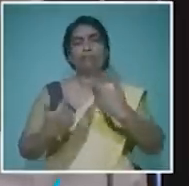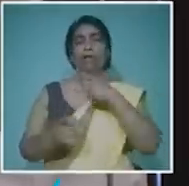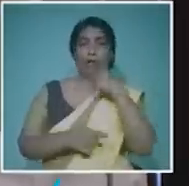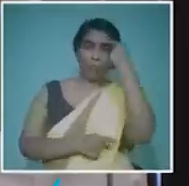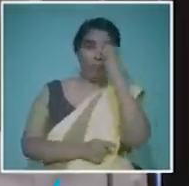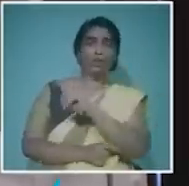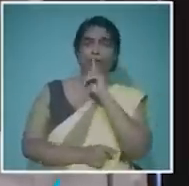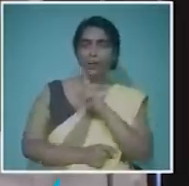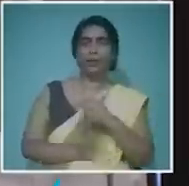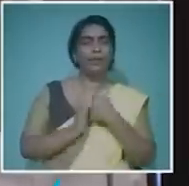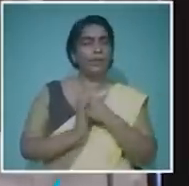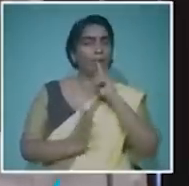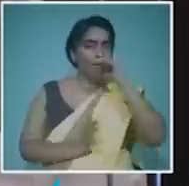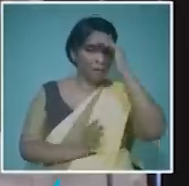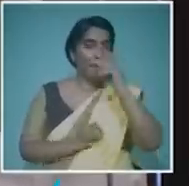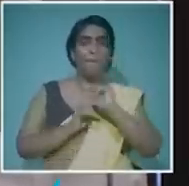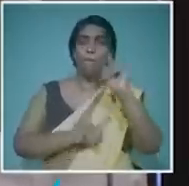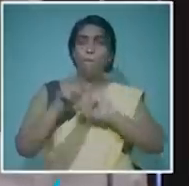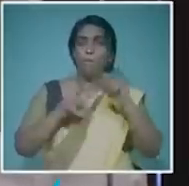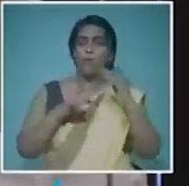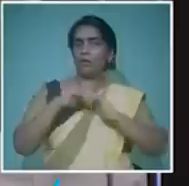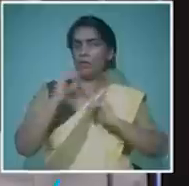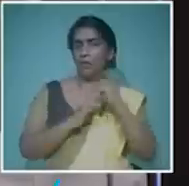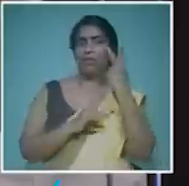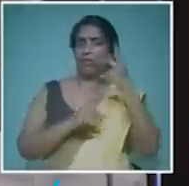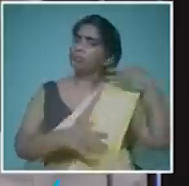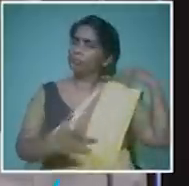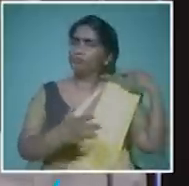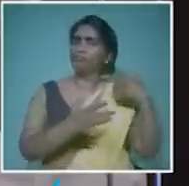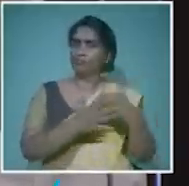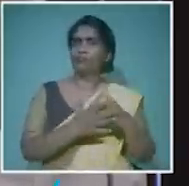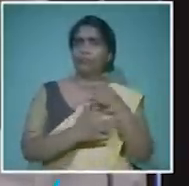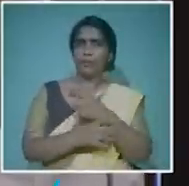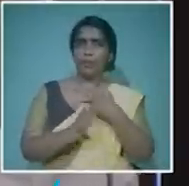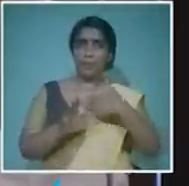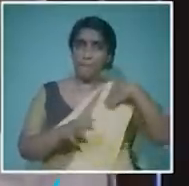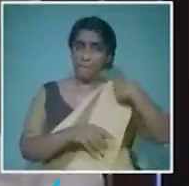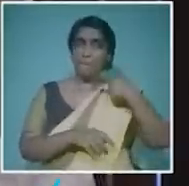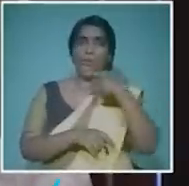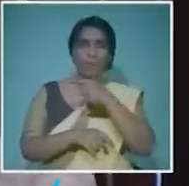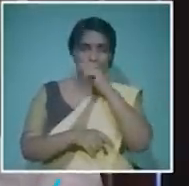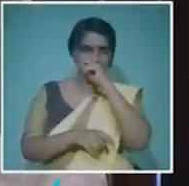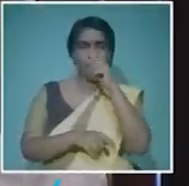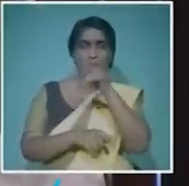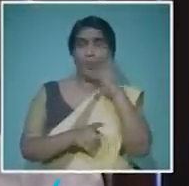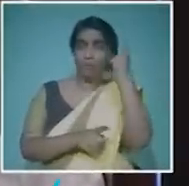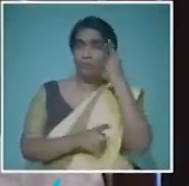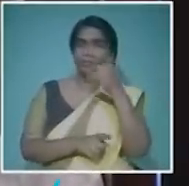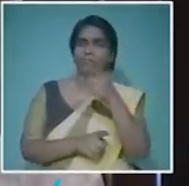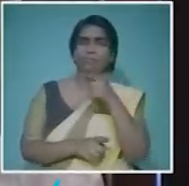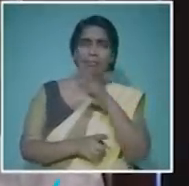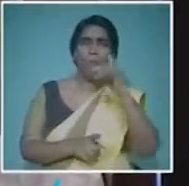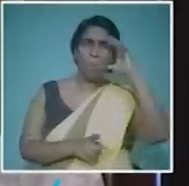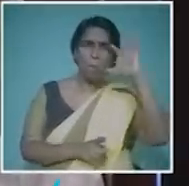කියලා. ගරු කතානායකතුමනි පාර්ලිමේන්තුවේ තියෙන ක්‍රම දෙක එදා ඉඳලා ඉතිහාසෙ. මම මෙතුමා මට වඩා ජ්‍යෙෂ්ඨ වුණාට ඔබතුමා උගත් වුණාට මං හිතන්නේ